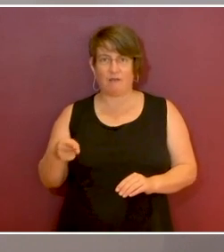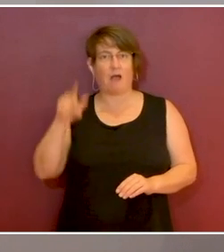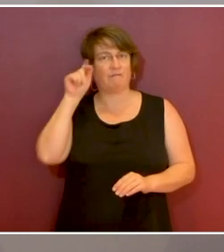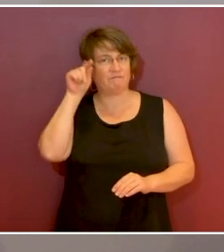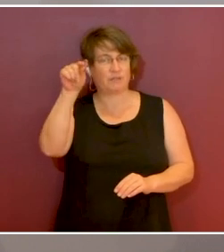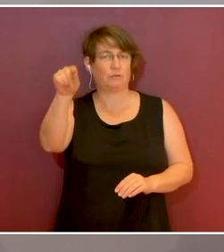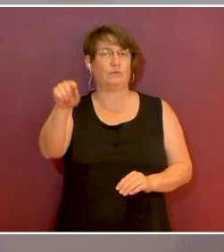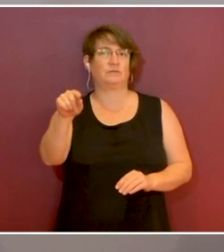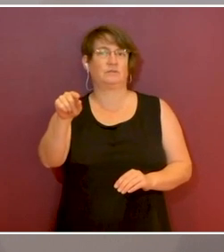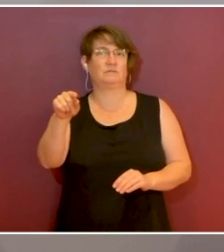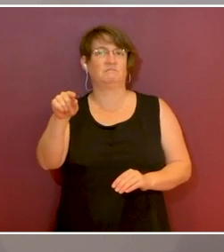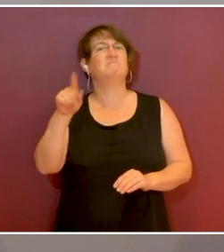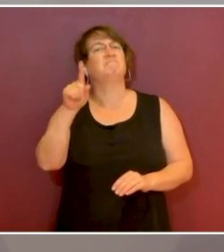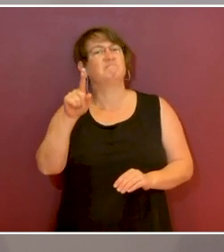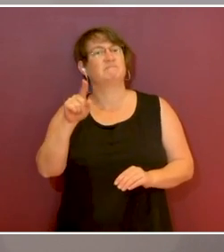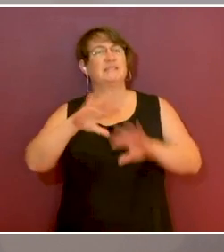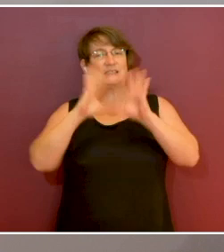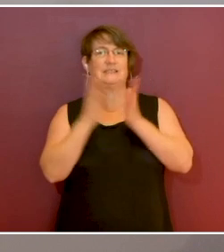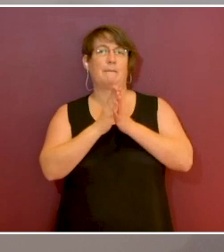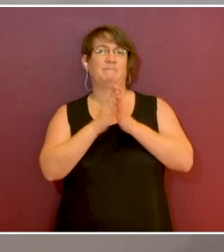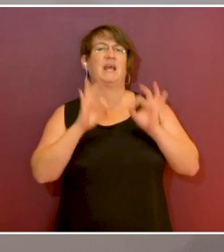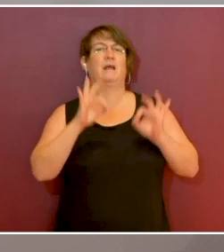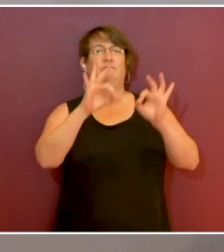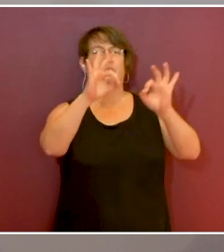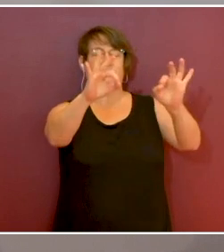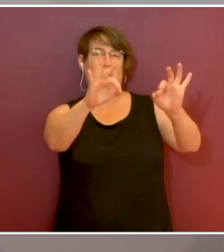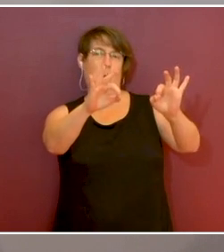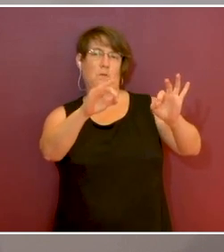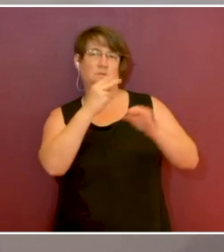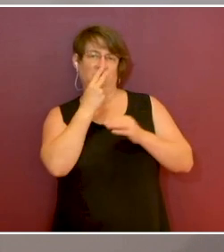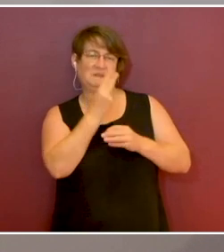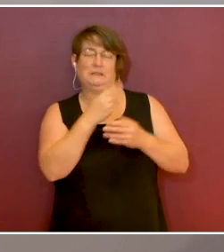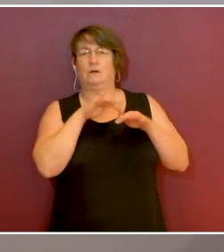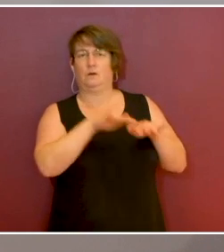auch auf das Infektionsgeschehen in Kitas